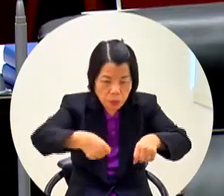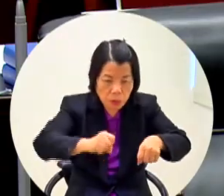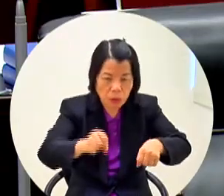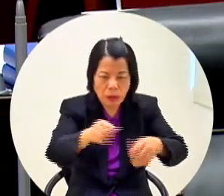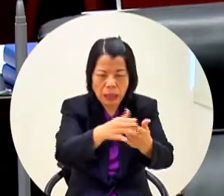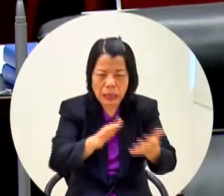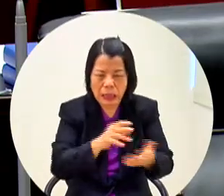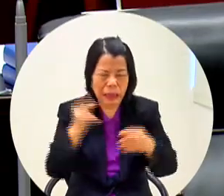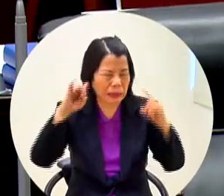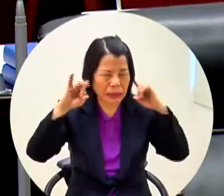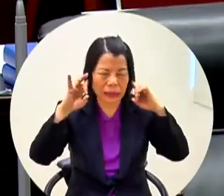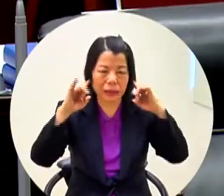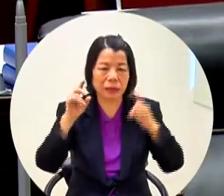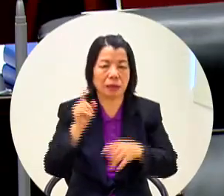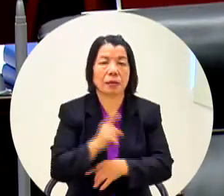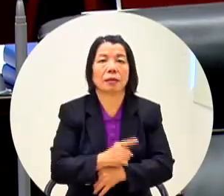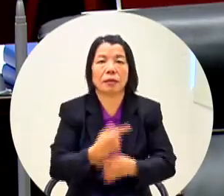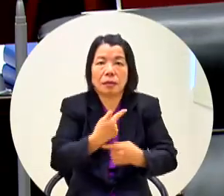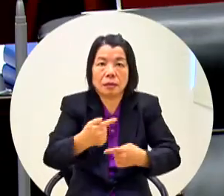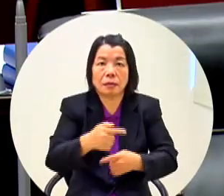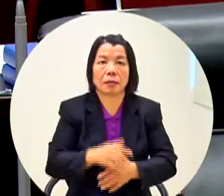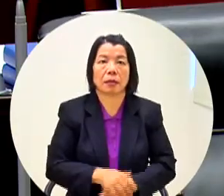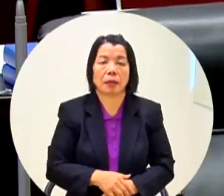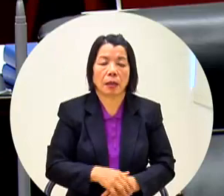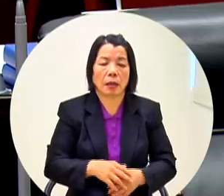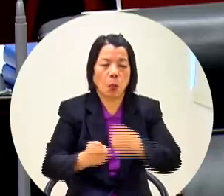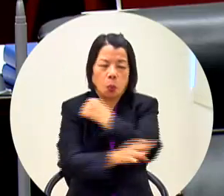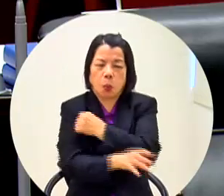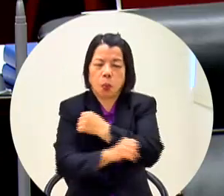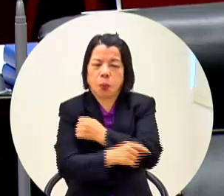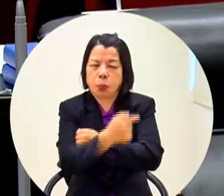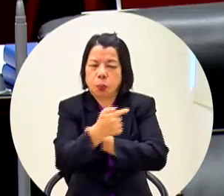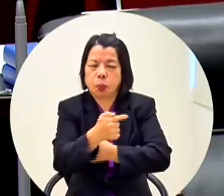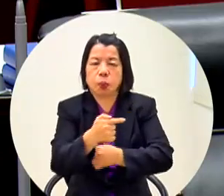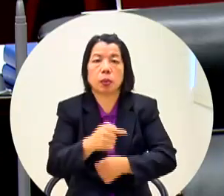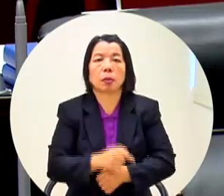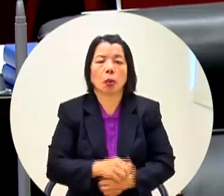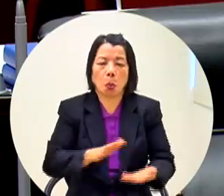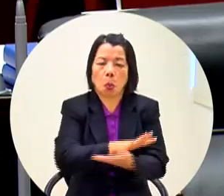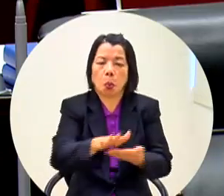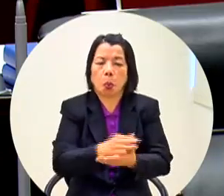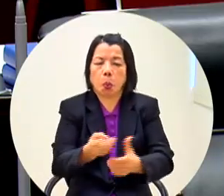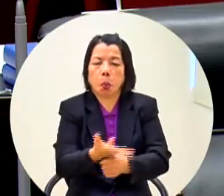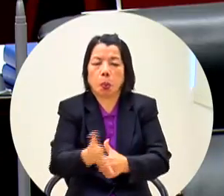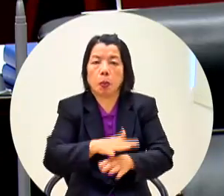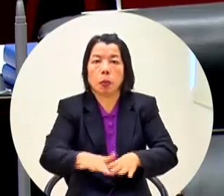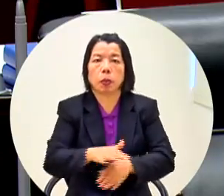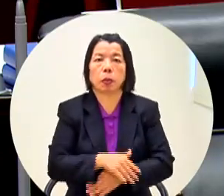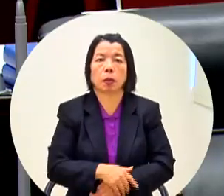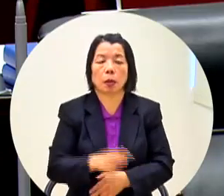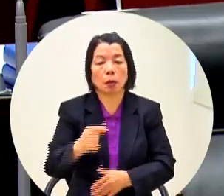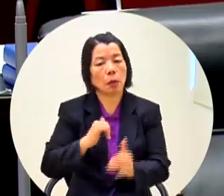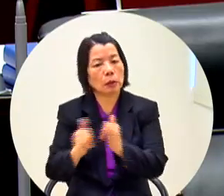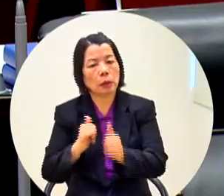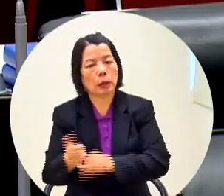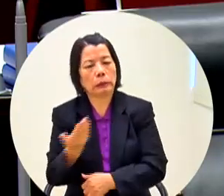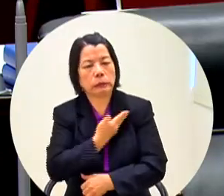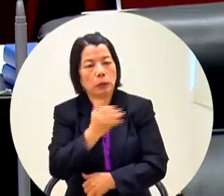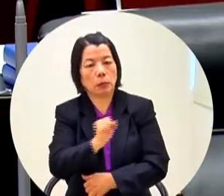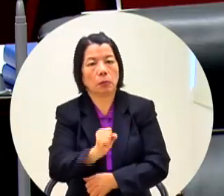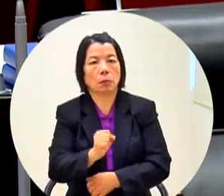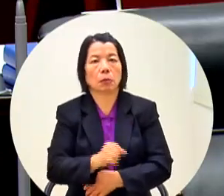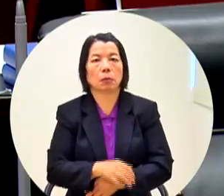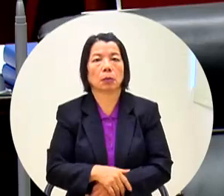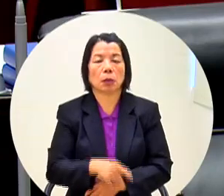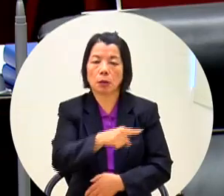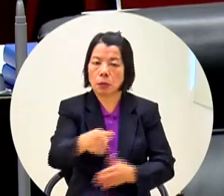杂，也相对的会带来很多的污染。那这个部分我们应该怎么办？因为百姓已经很不耐烦了，甚至他们